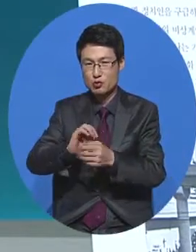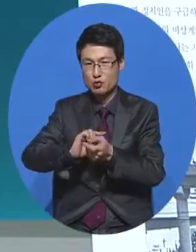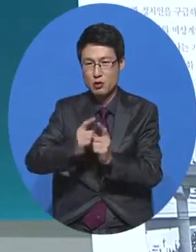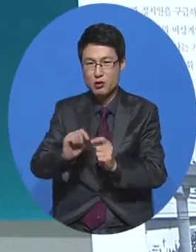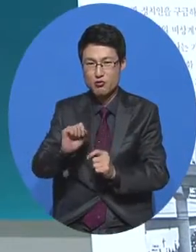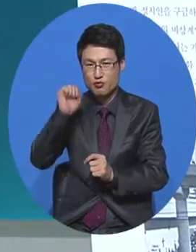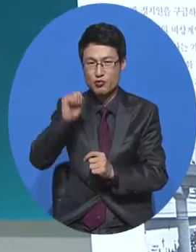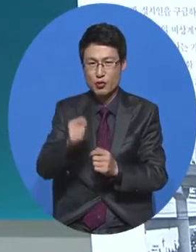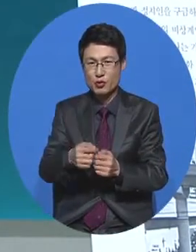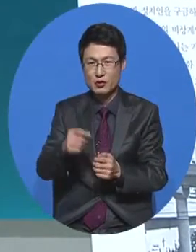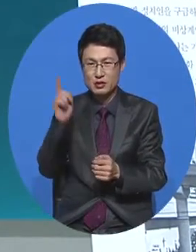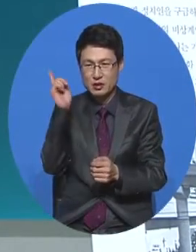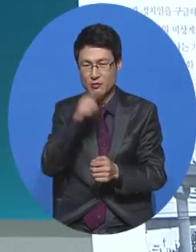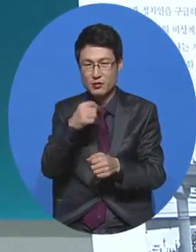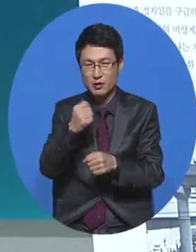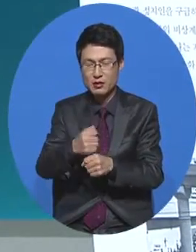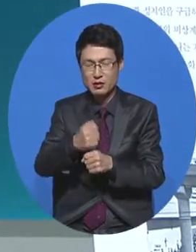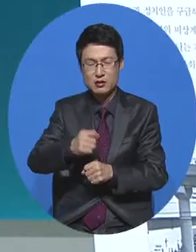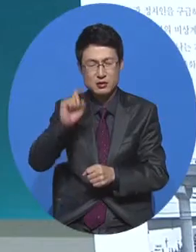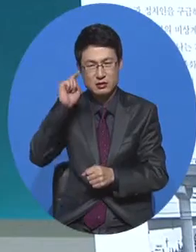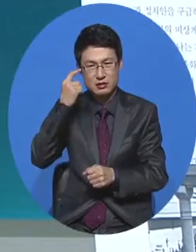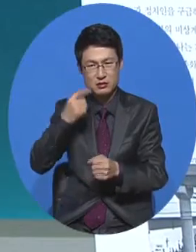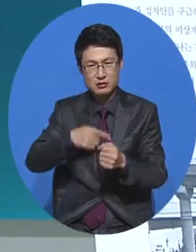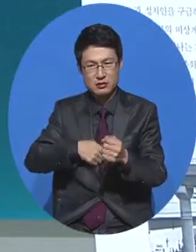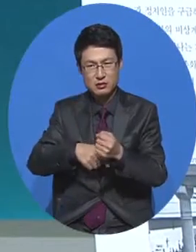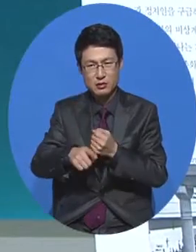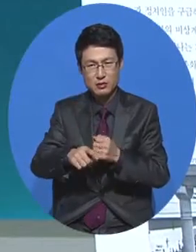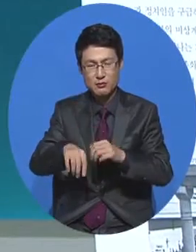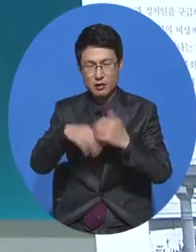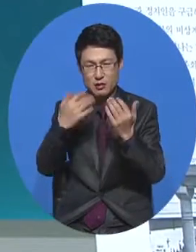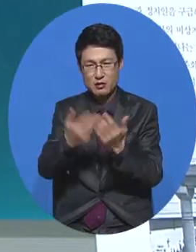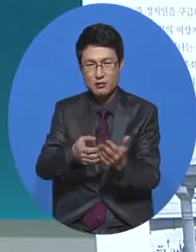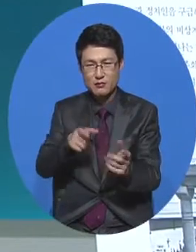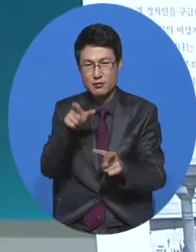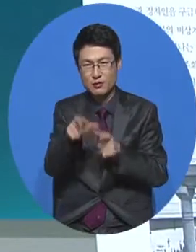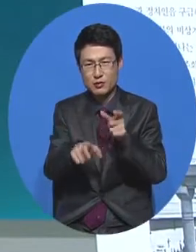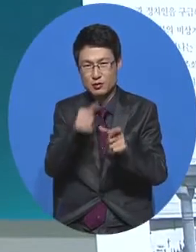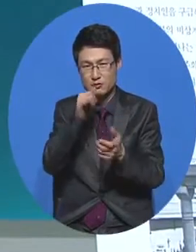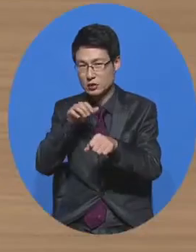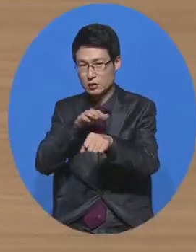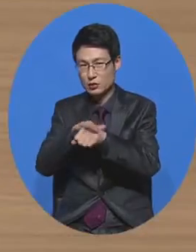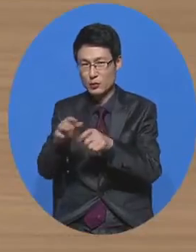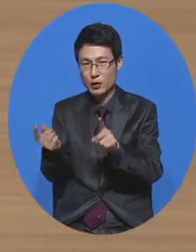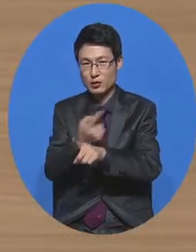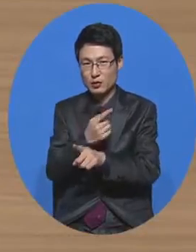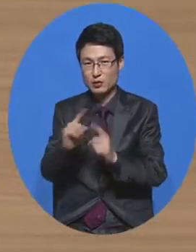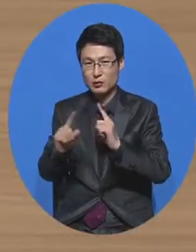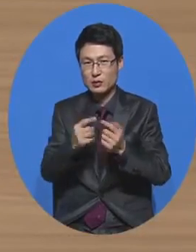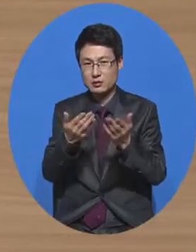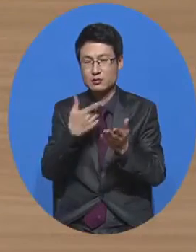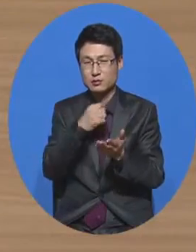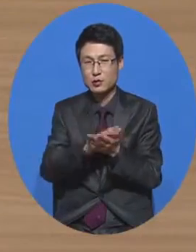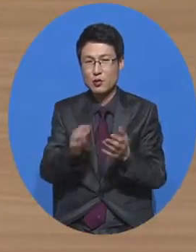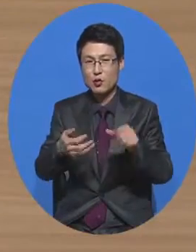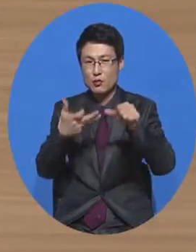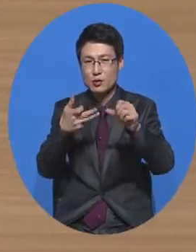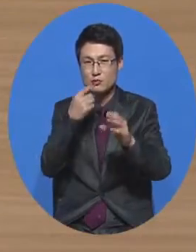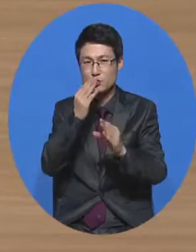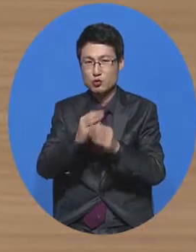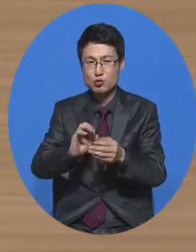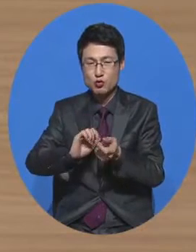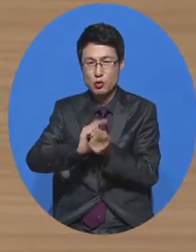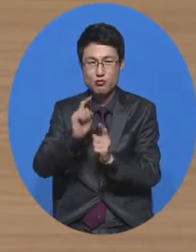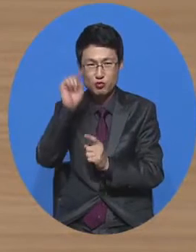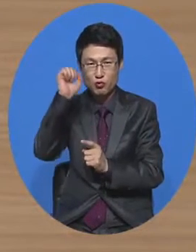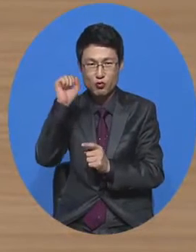폄하 하려고 하는 이런 호도 가 여러 면에서 돋보인다 라고 이렇게 생각합니다 니 아 5.18 민주화 운동 뿐만